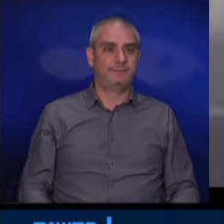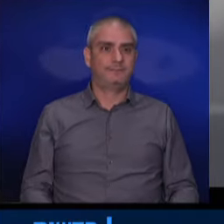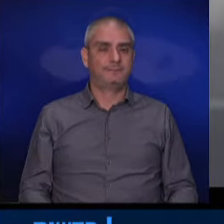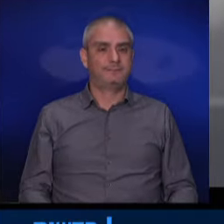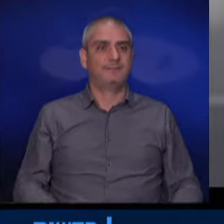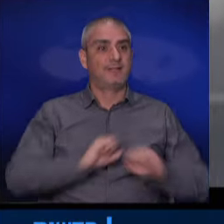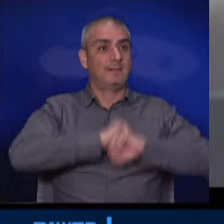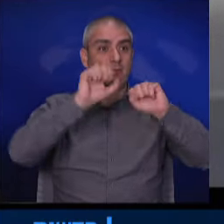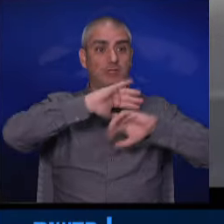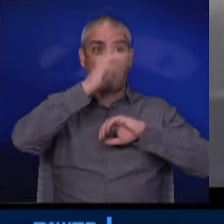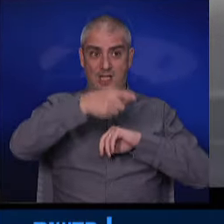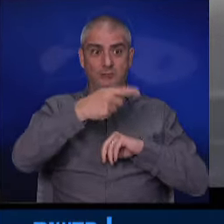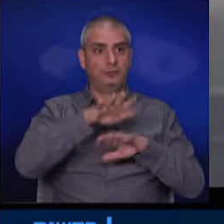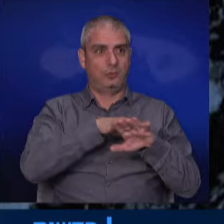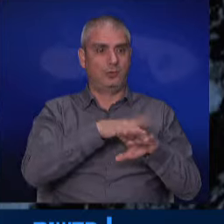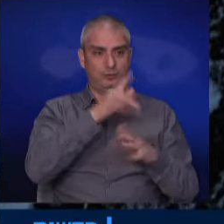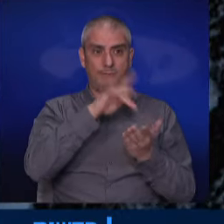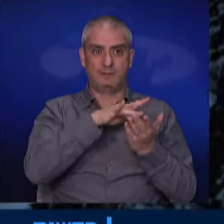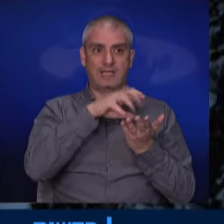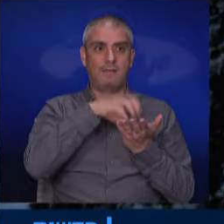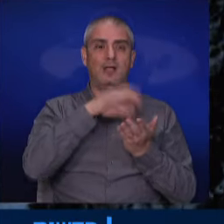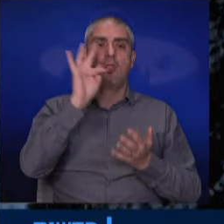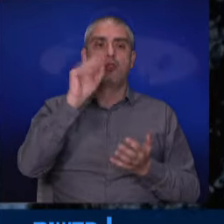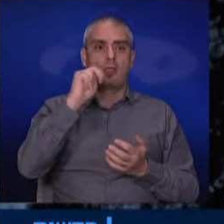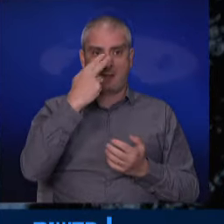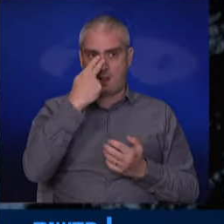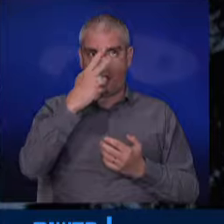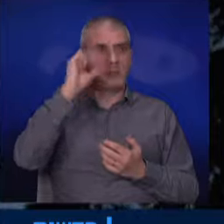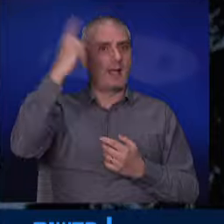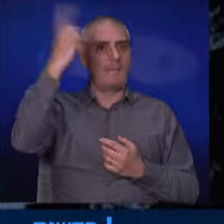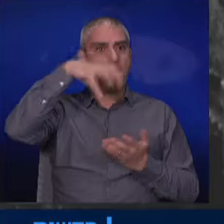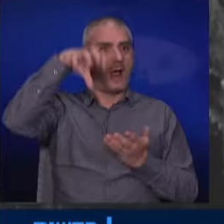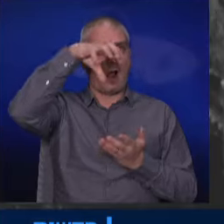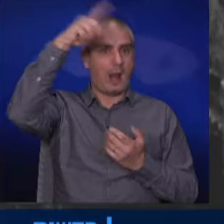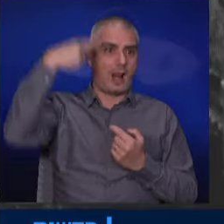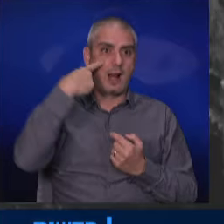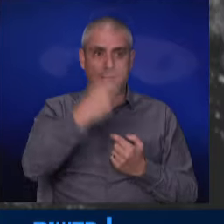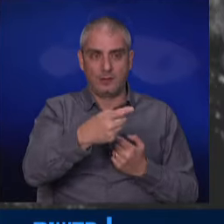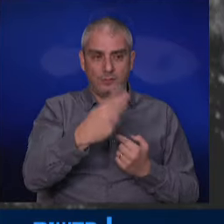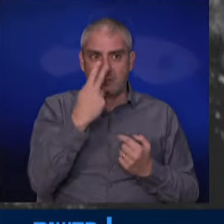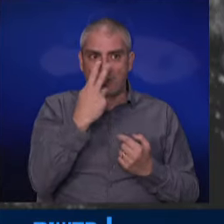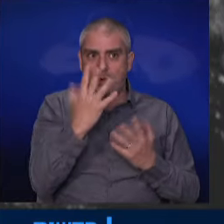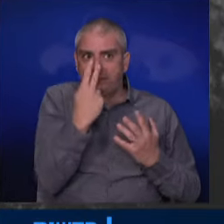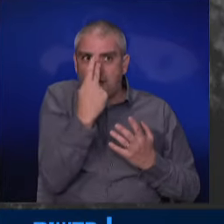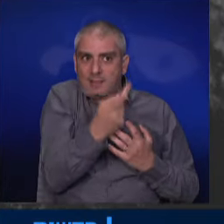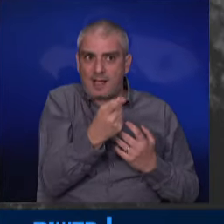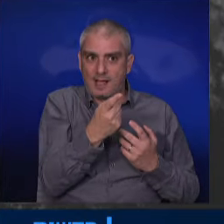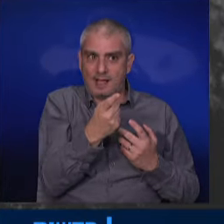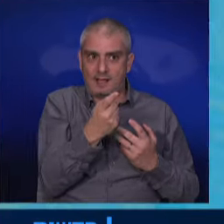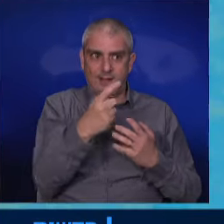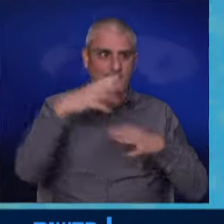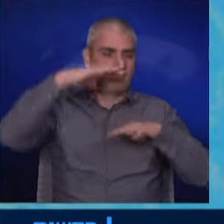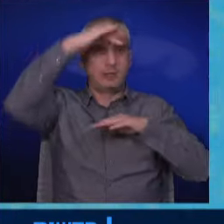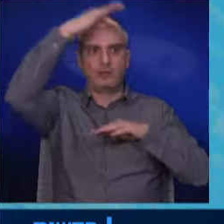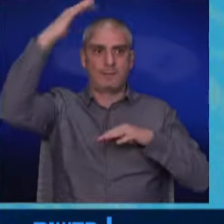את ההתפרצות של הר הגעש הונגה שנמצא במרכז טונגה אפשר היה לראות גם מהלוויינים שבחלל. At the view from the sky,